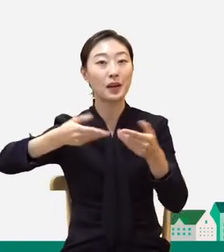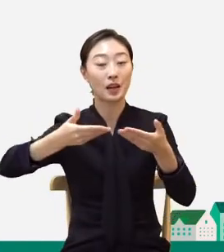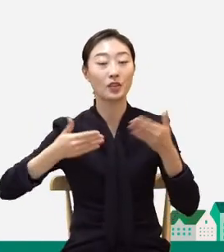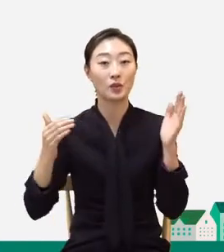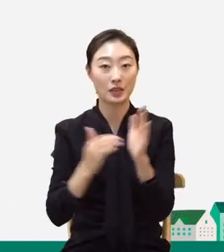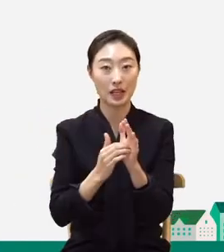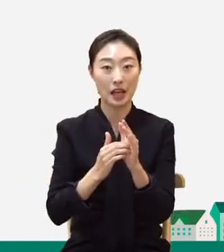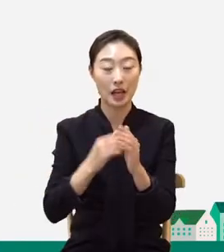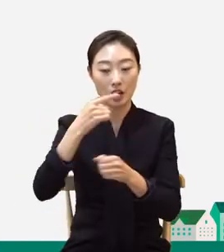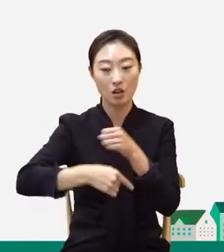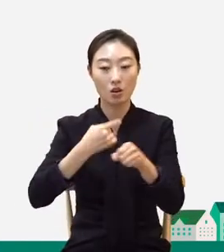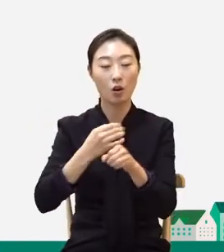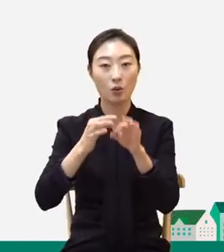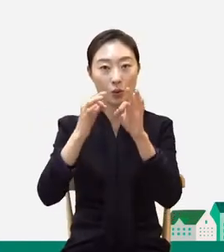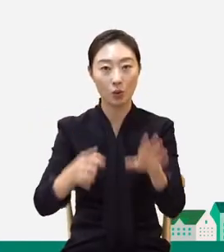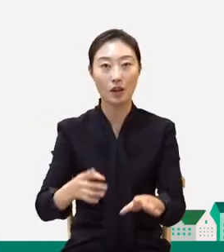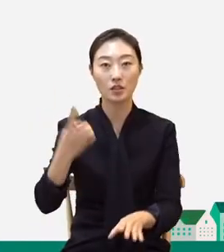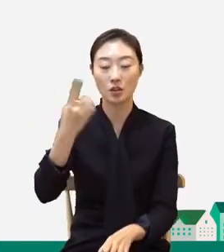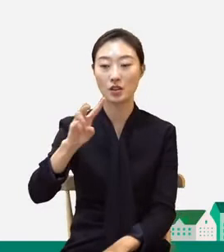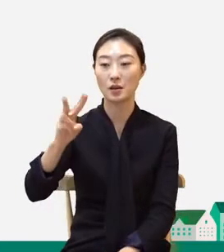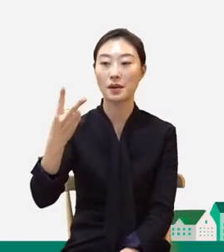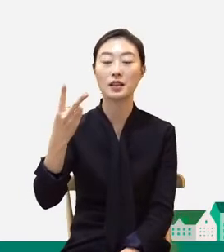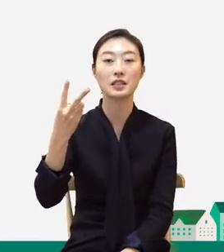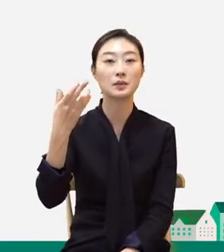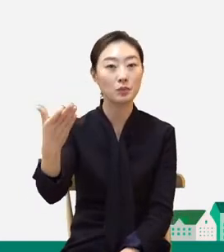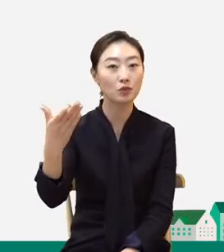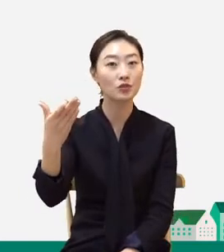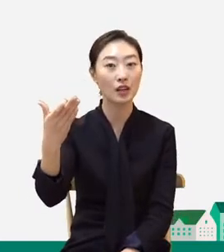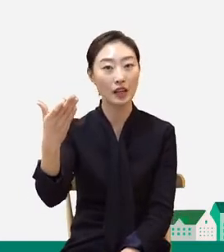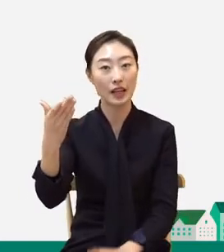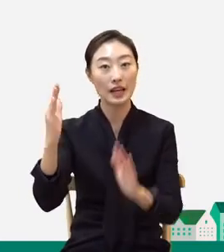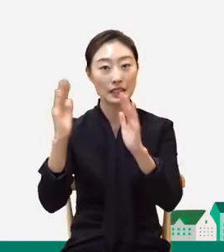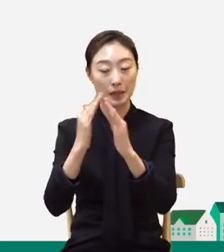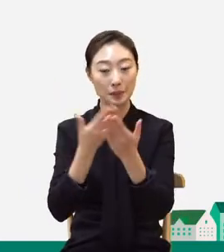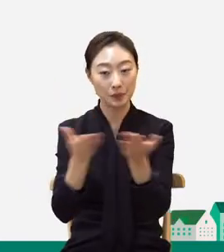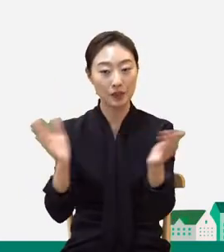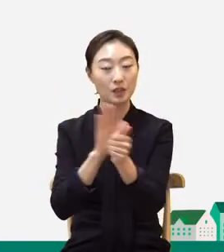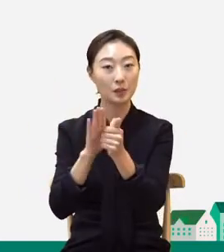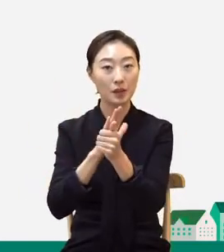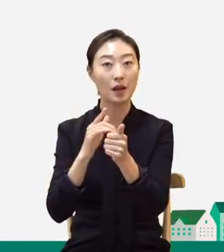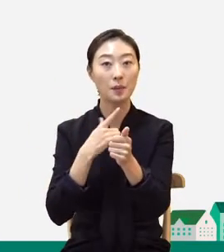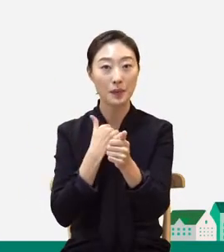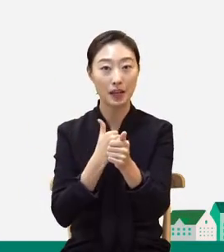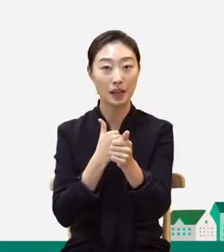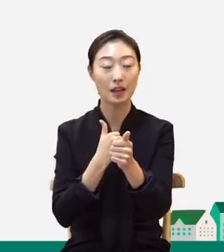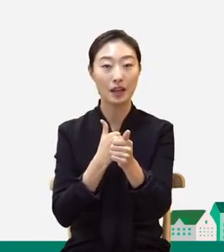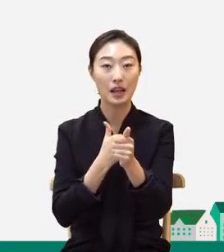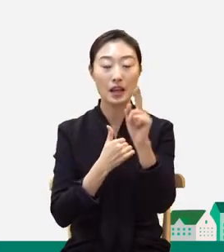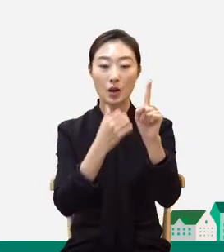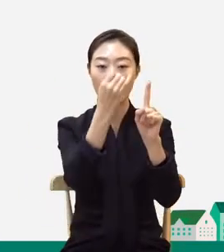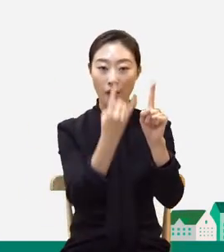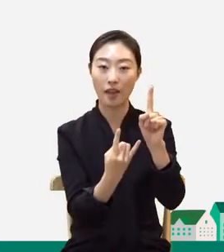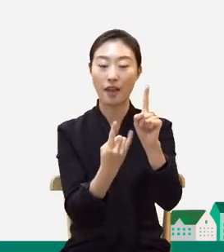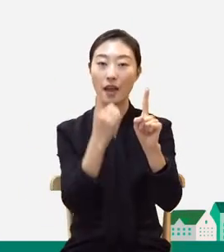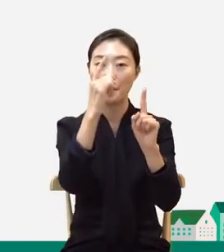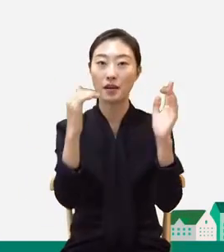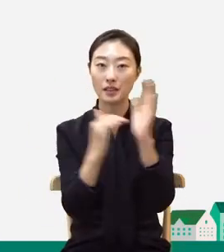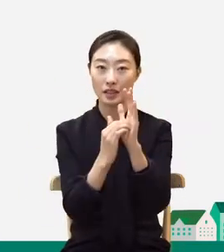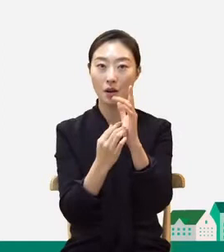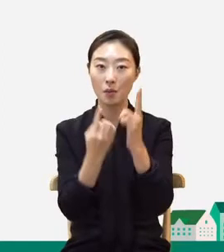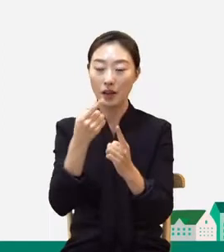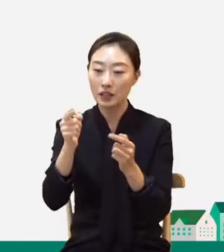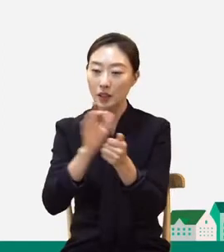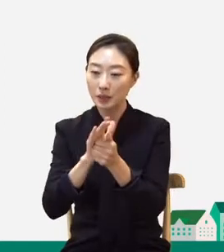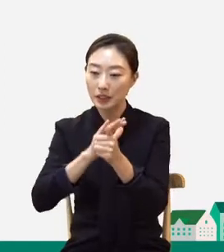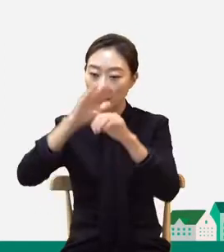대상으로 1219회의 자립지원 서비스가 제공이 되었고요. 1회의 서비스에서 제공됐던 서비스 내용들을 분석을